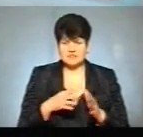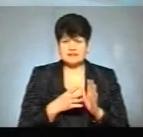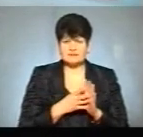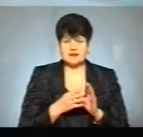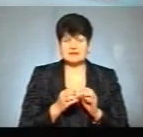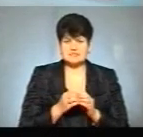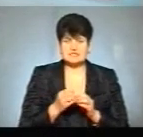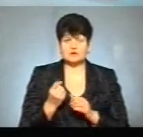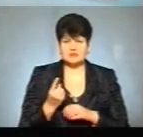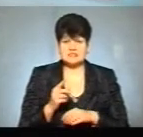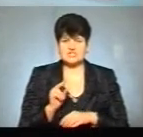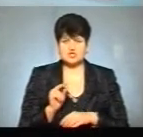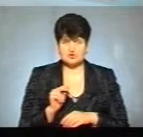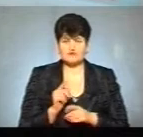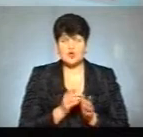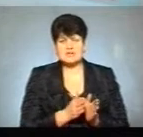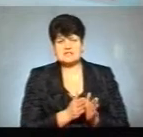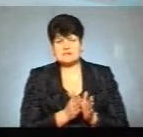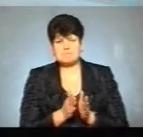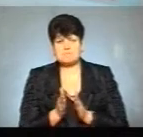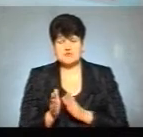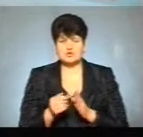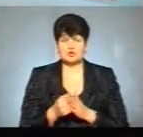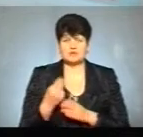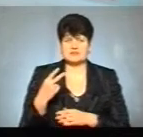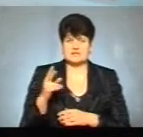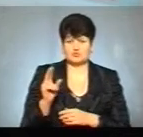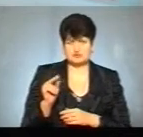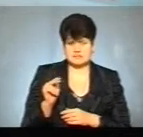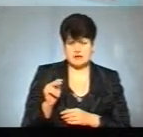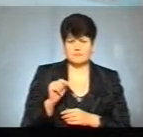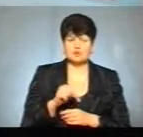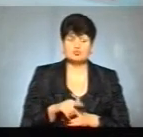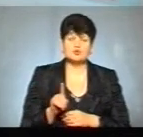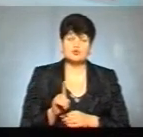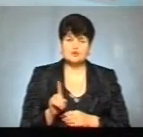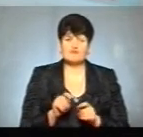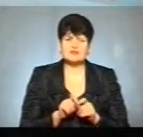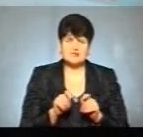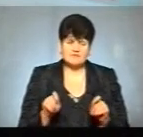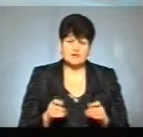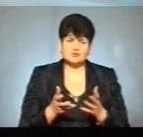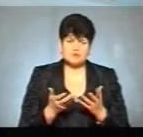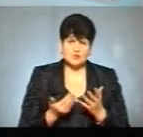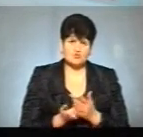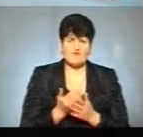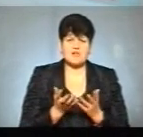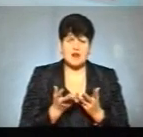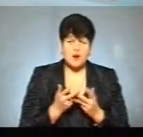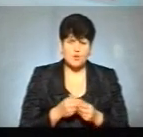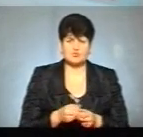зазвичай 11-те число, воно зміщується на десь до 20-го числа, тому що відкриваються нові рахунки